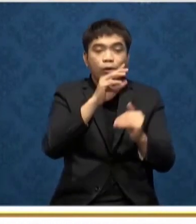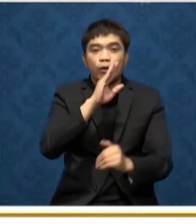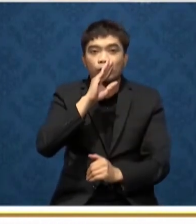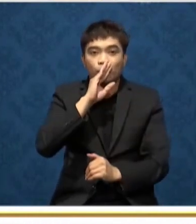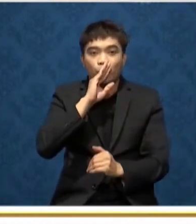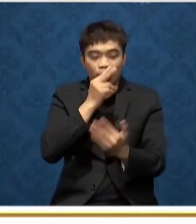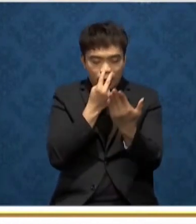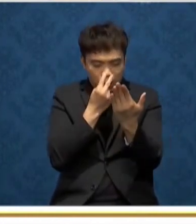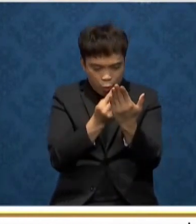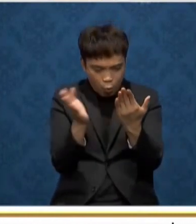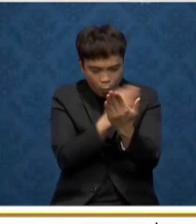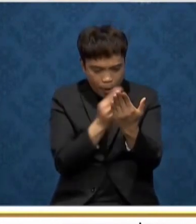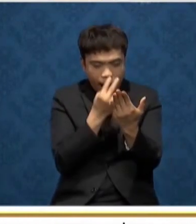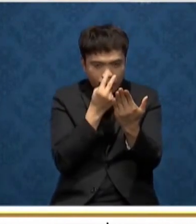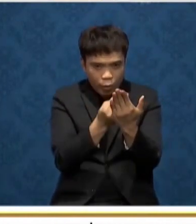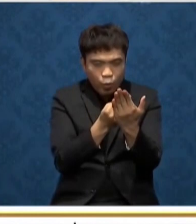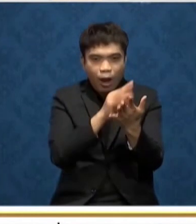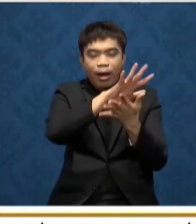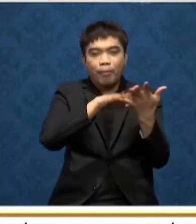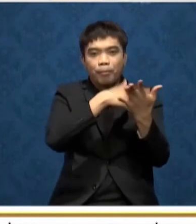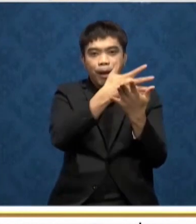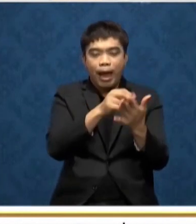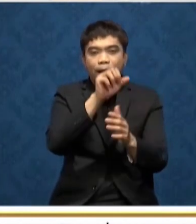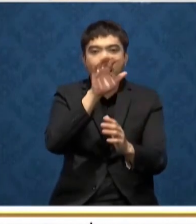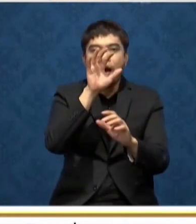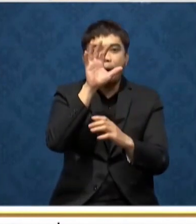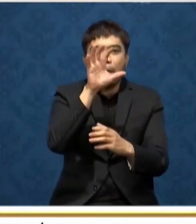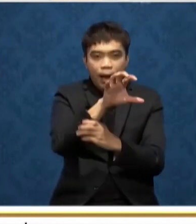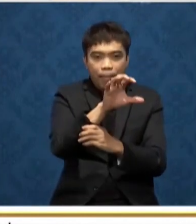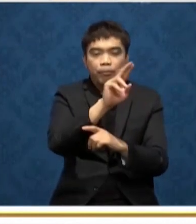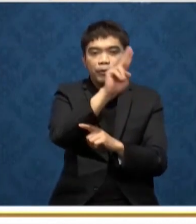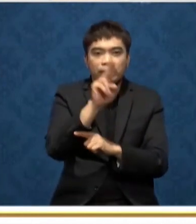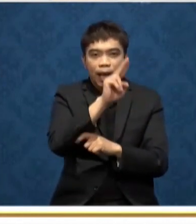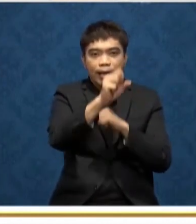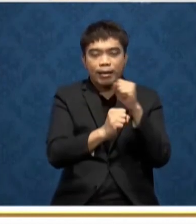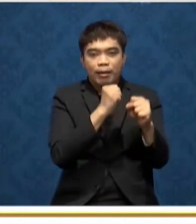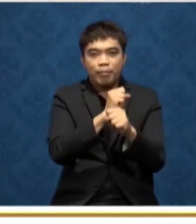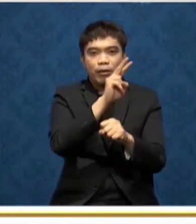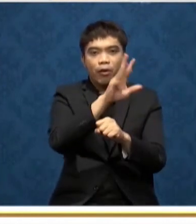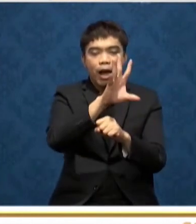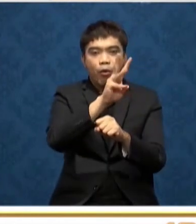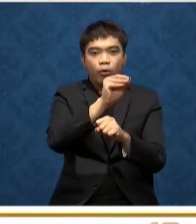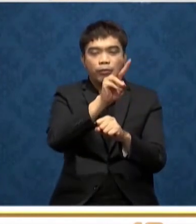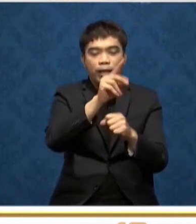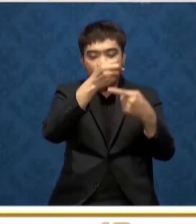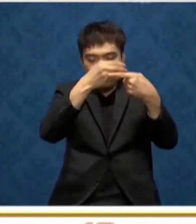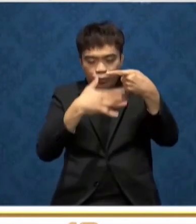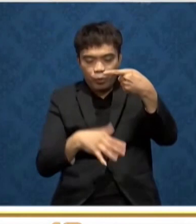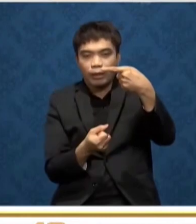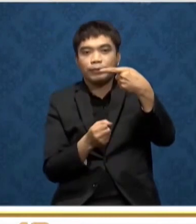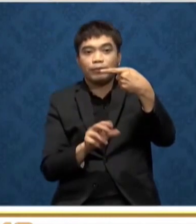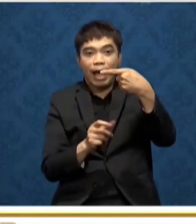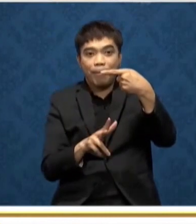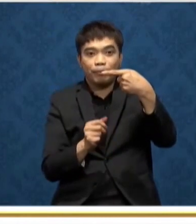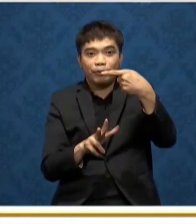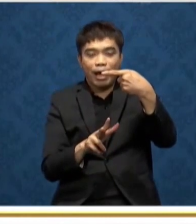เราไปดูในรายละเอีดแนการปัิรปประเทศที่มีการประกาศบัคับใช้ในปี 2561 ทั้ 13 ด้านปรากฏว